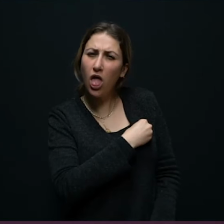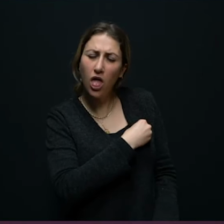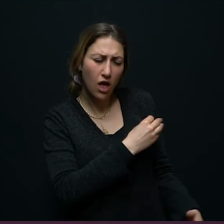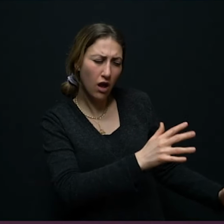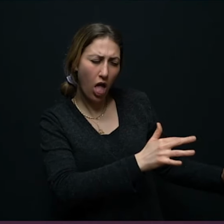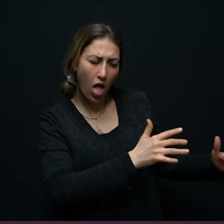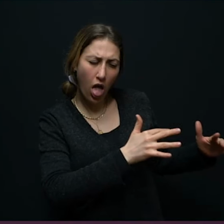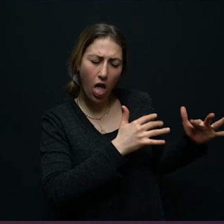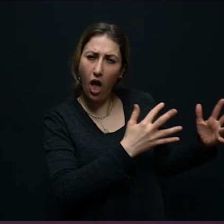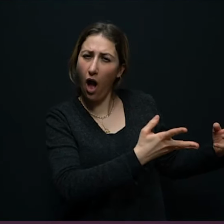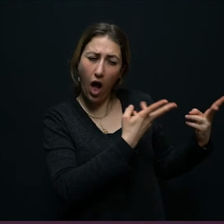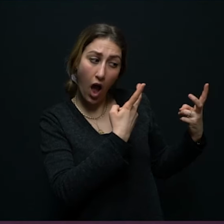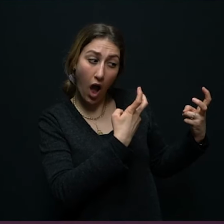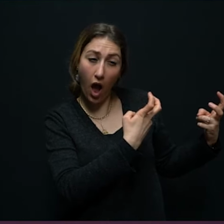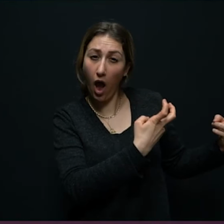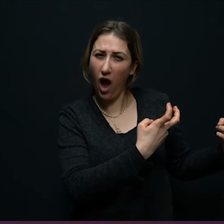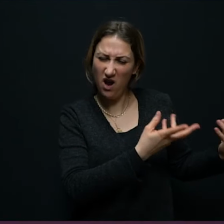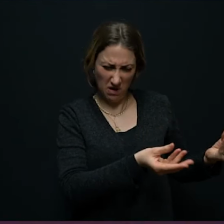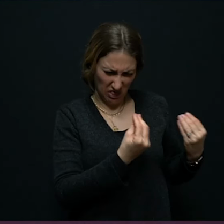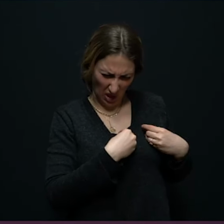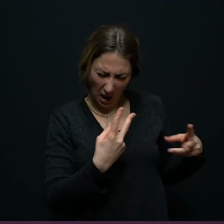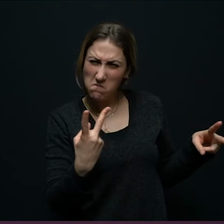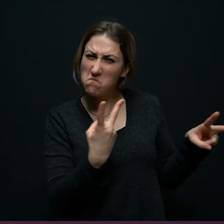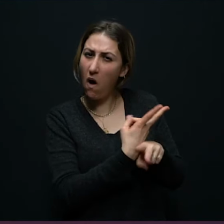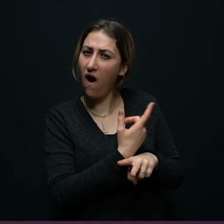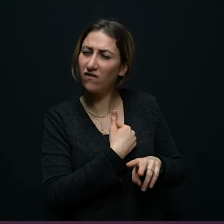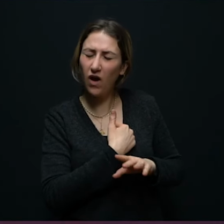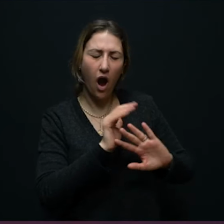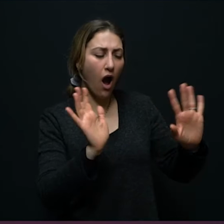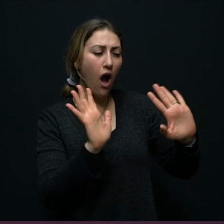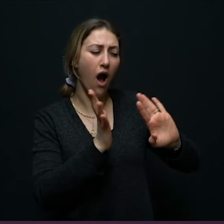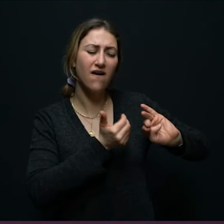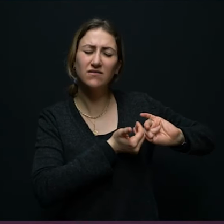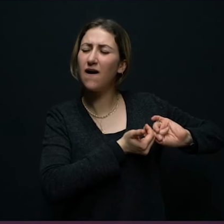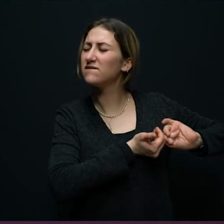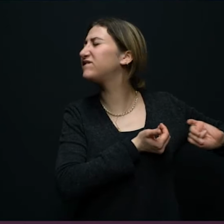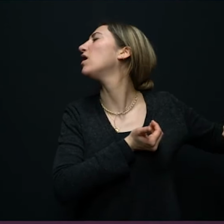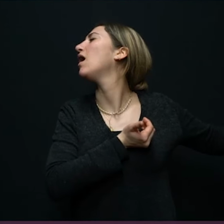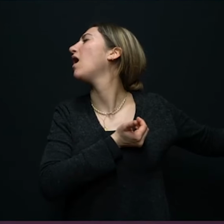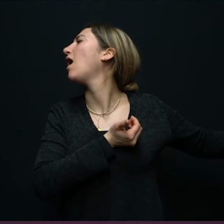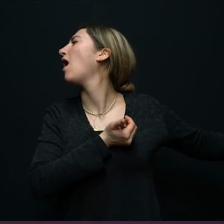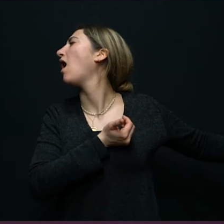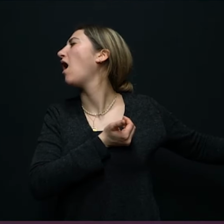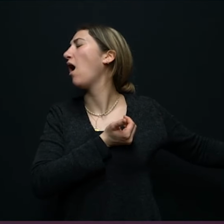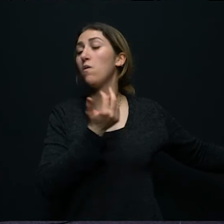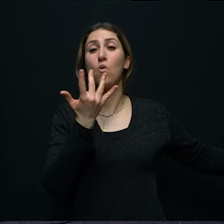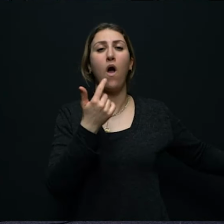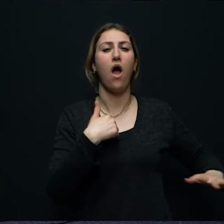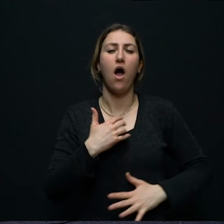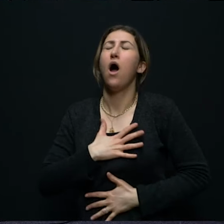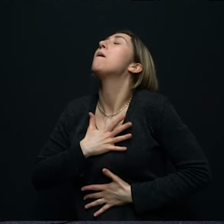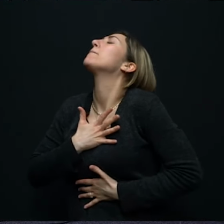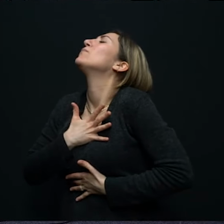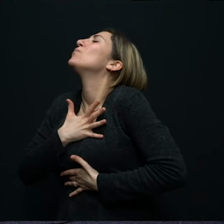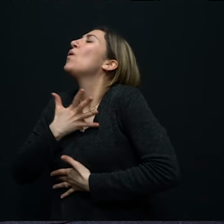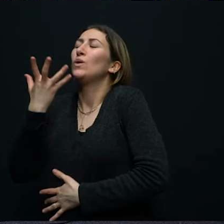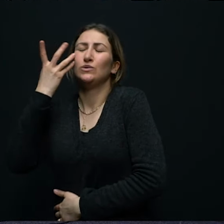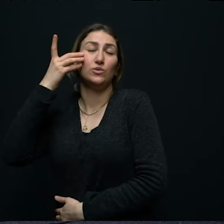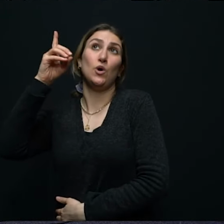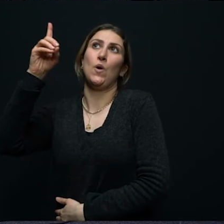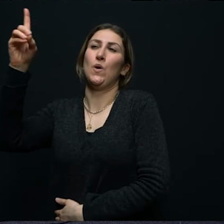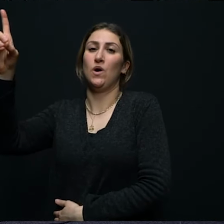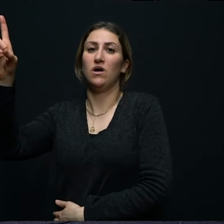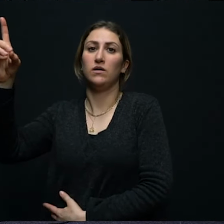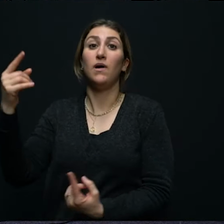plus nous aspirons à la sainteté l'inversé est également vrai - j'aime